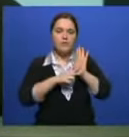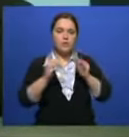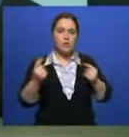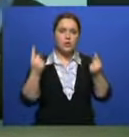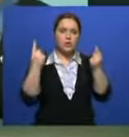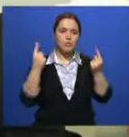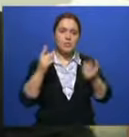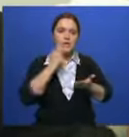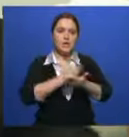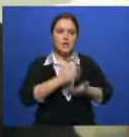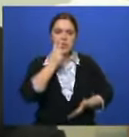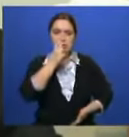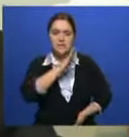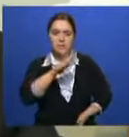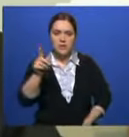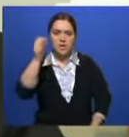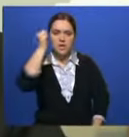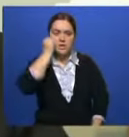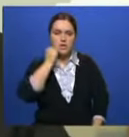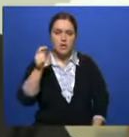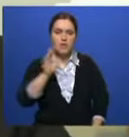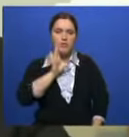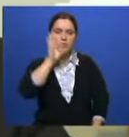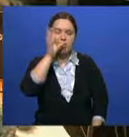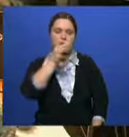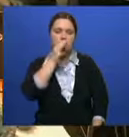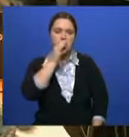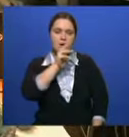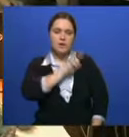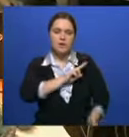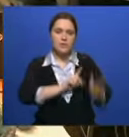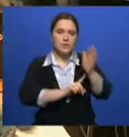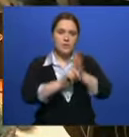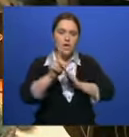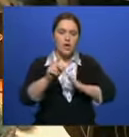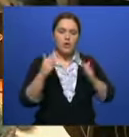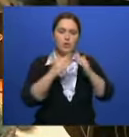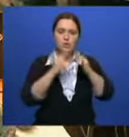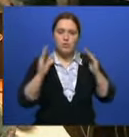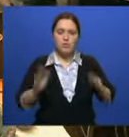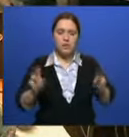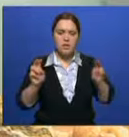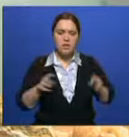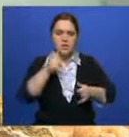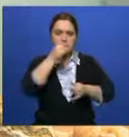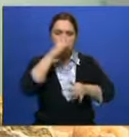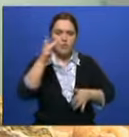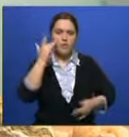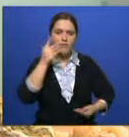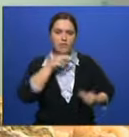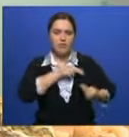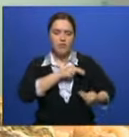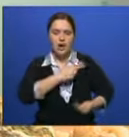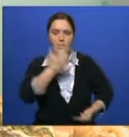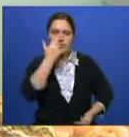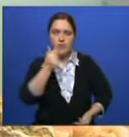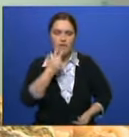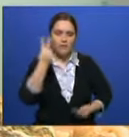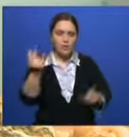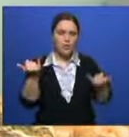на юбилей, Александр Архипович уже с самого утра на работе. Сидеть дома без дела он не привык. Молодые сотрудники удивляются